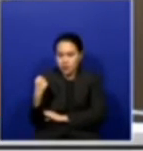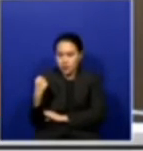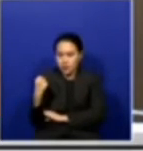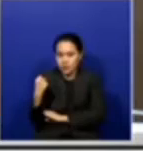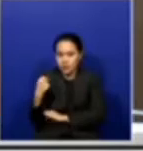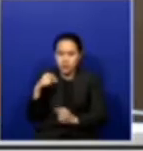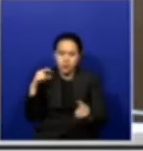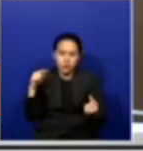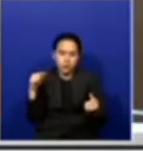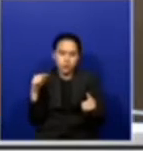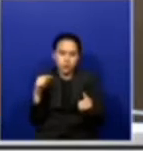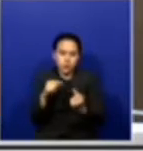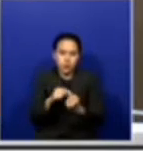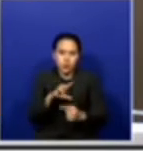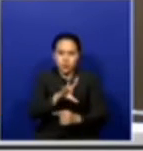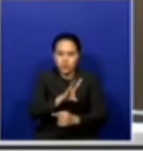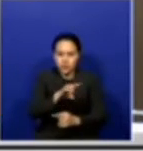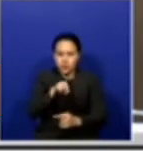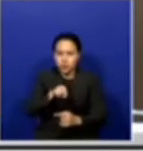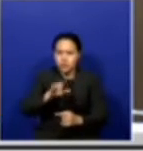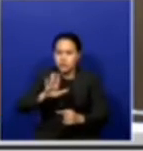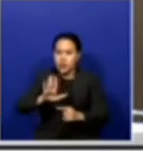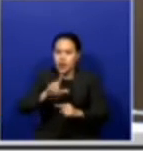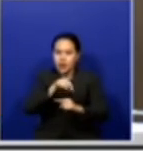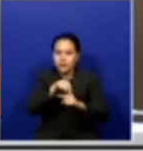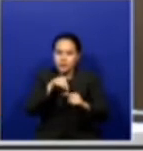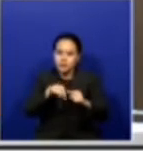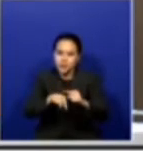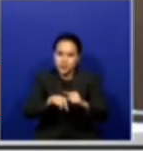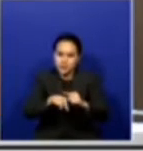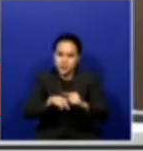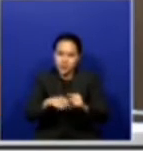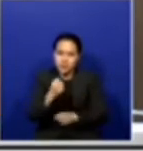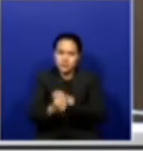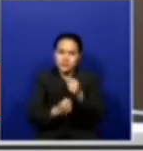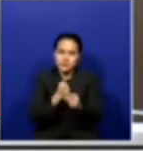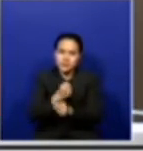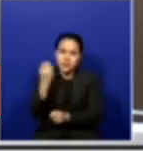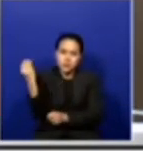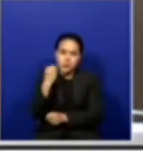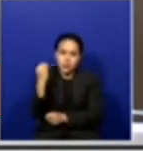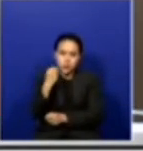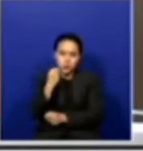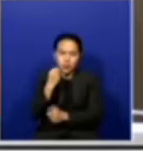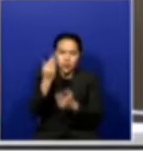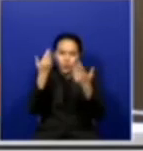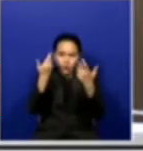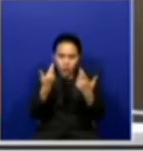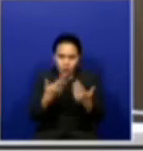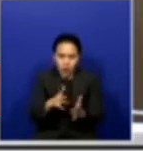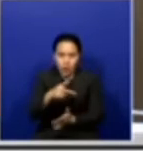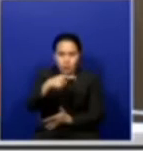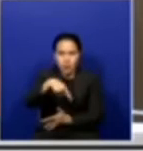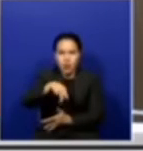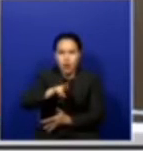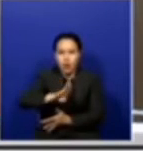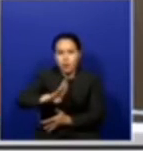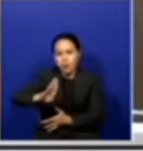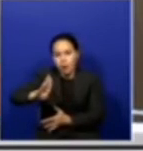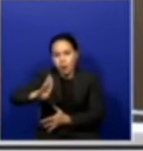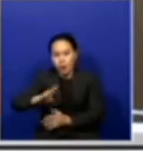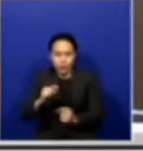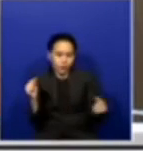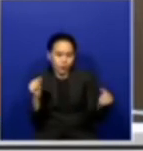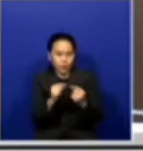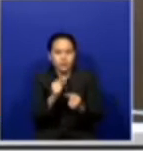ร้อยละ 7.5 ของงบประมาณรายจ่ายประจำปีเพื่อให้ร่างพระราชบัญญัติโอนงบประมาณไม่ขัดกับพระ